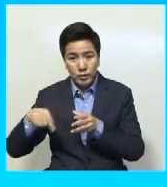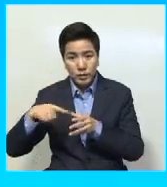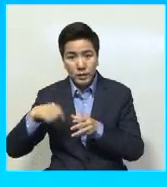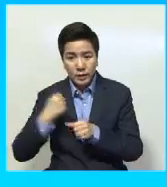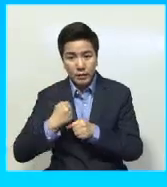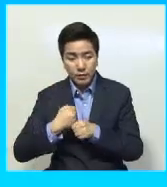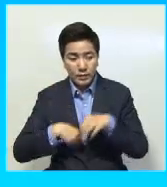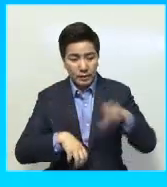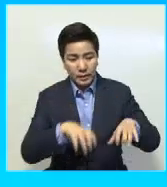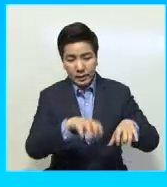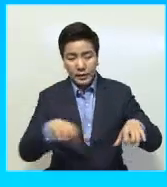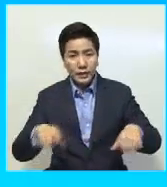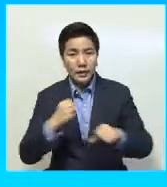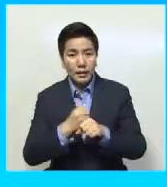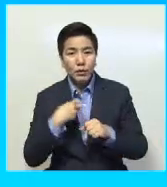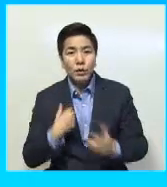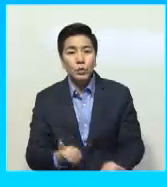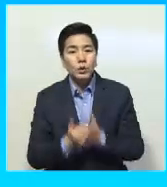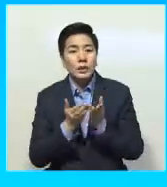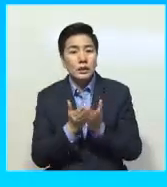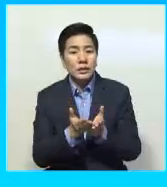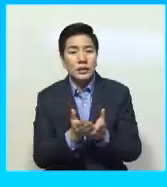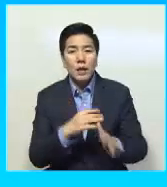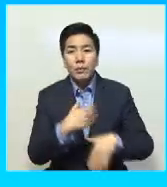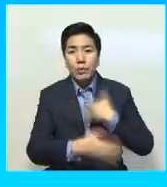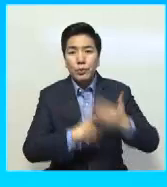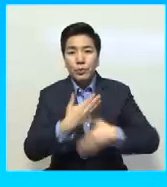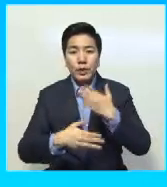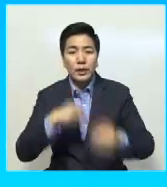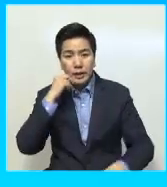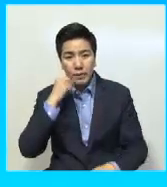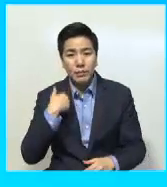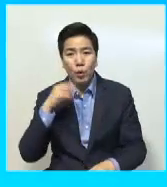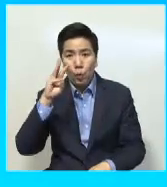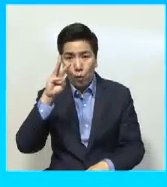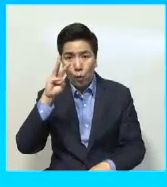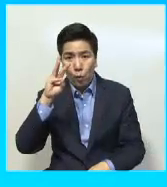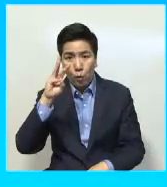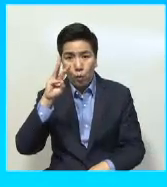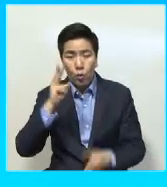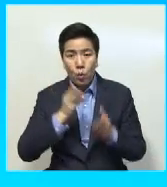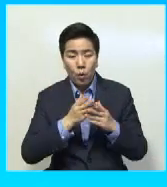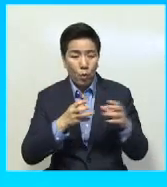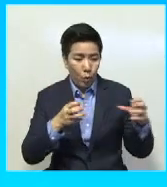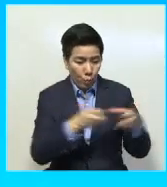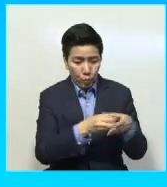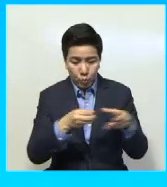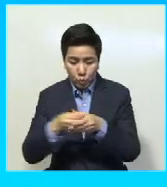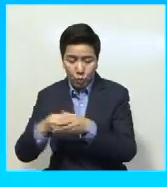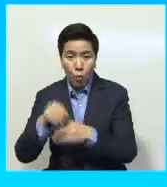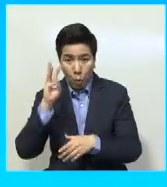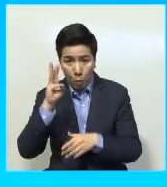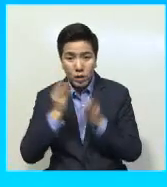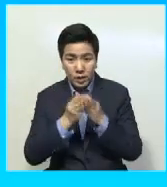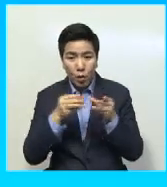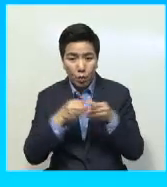ขับหน่วยบัญชาการทหารพัฒนาให้เรือผลักดันน้ำมา6ชุดกำลังติดตั้งนะครับ